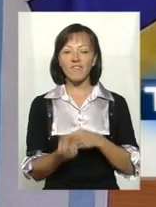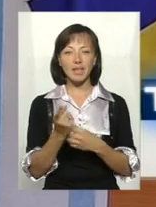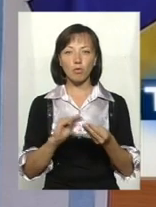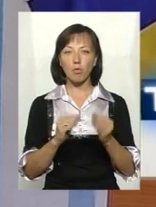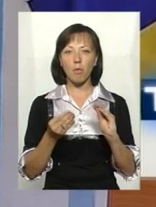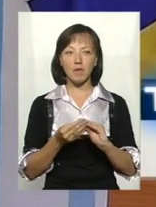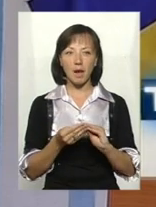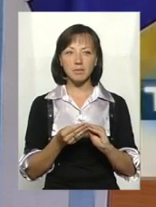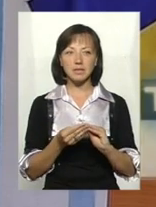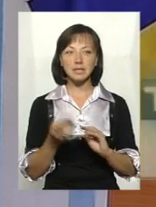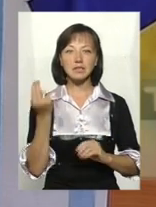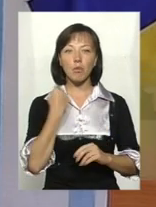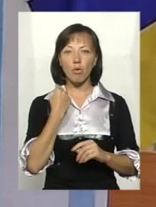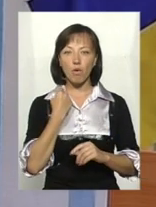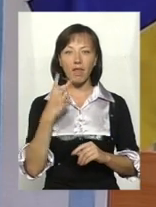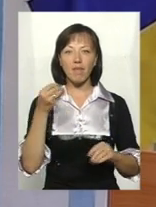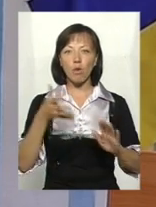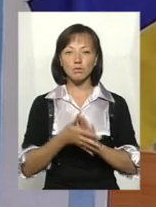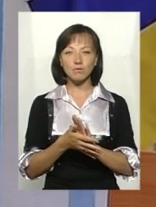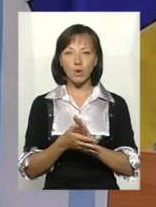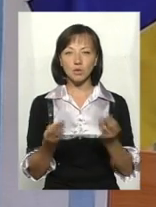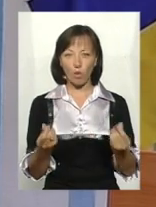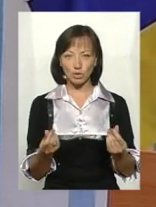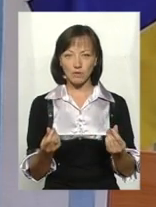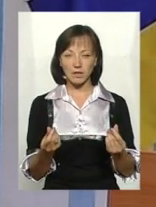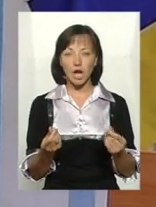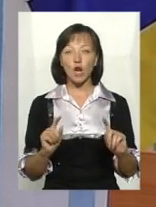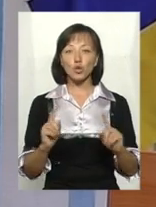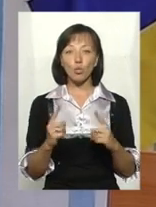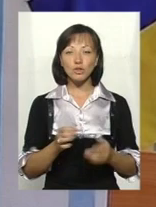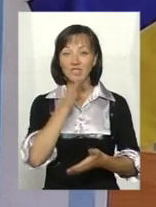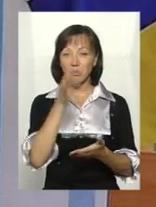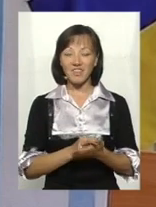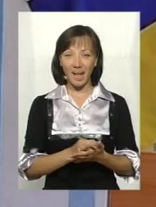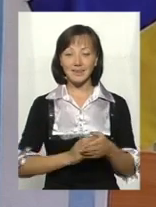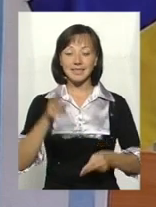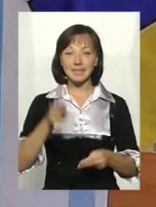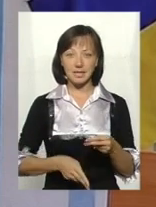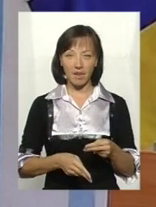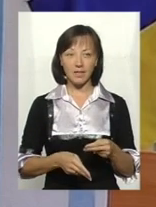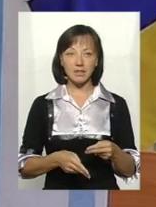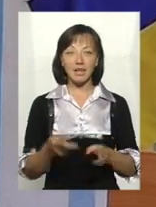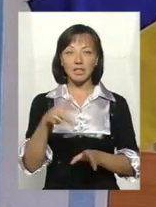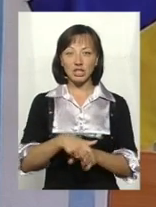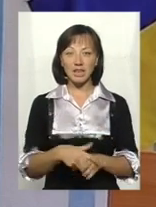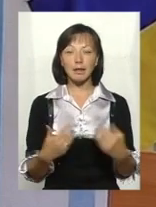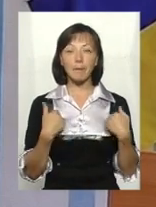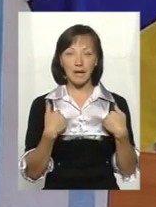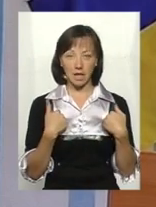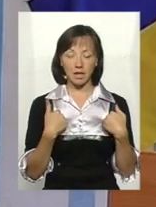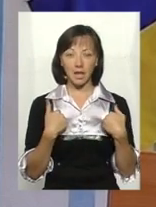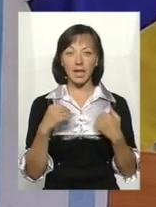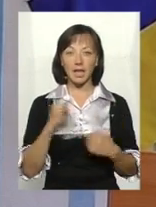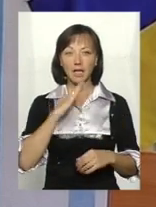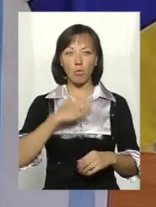проблем із заборгованістю і неосвоєністю коштів. Тому що відповідальність кінцева лежить саме на мені і